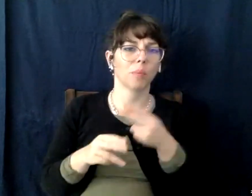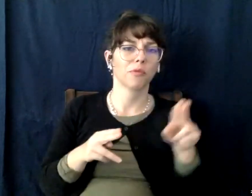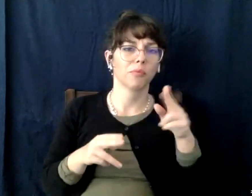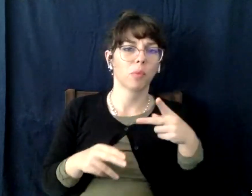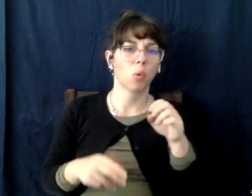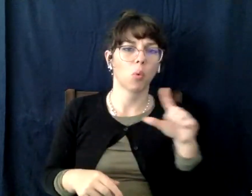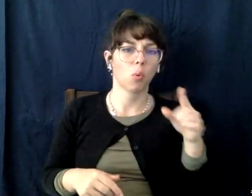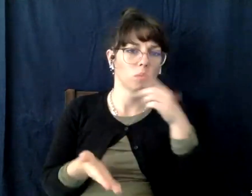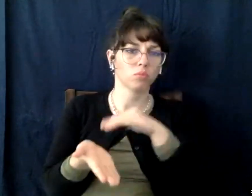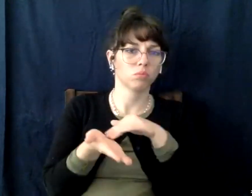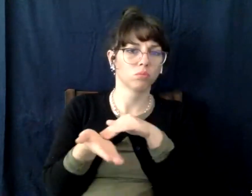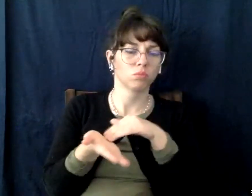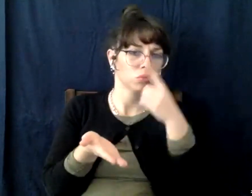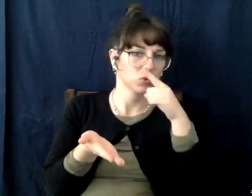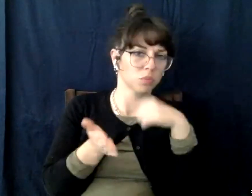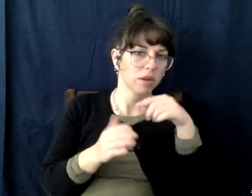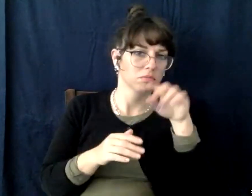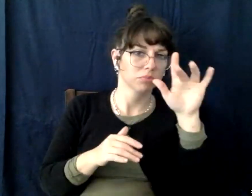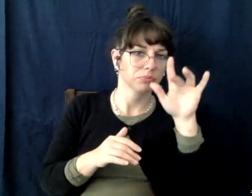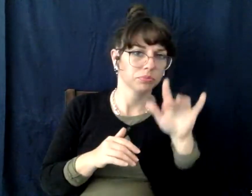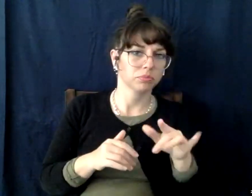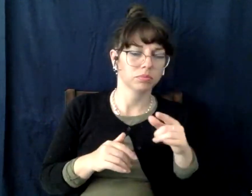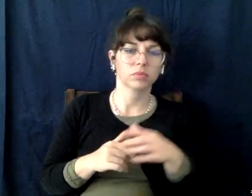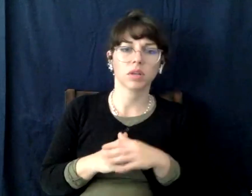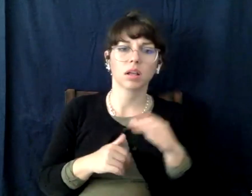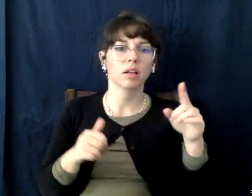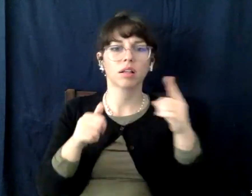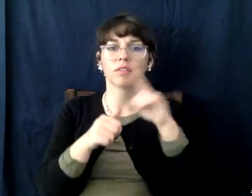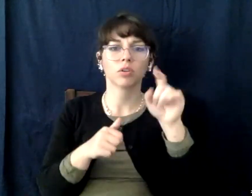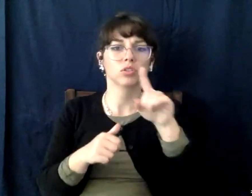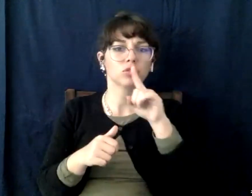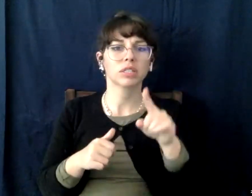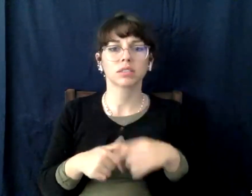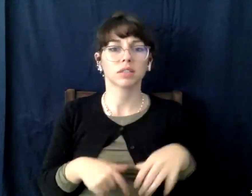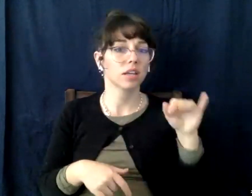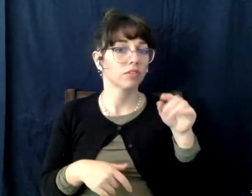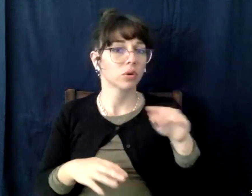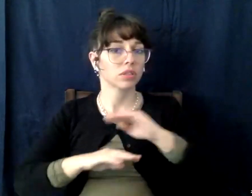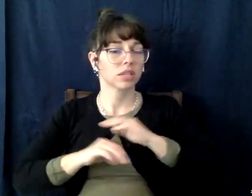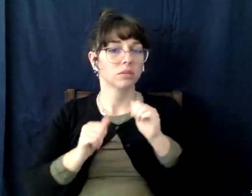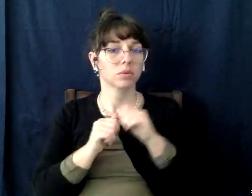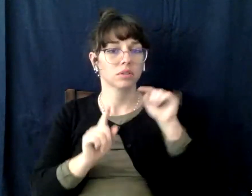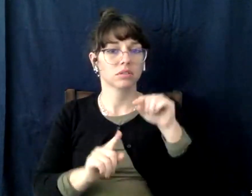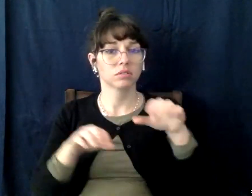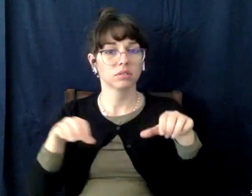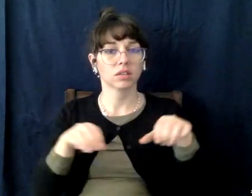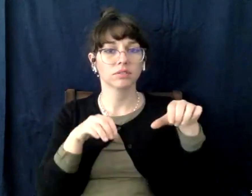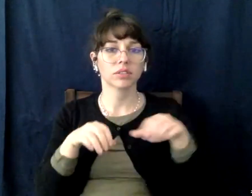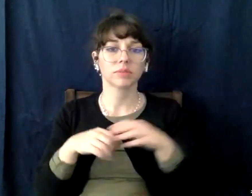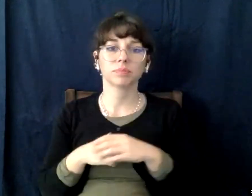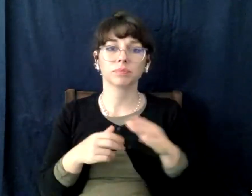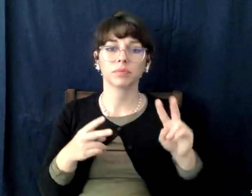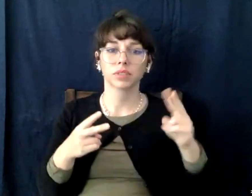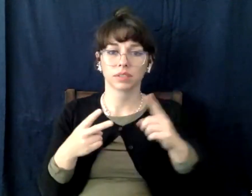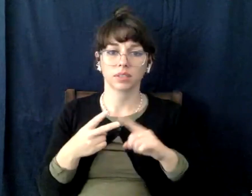fill it out and launch it right now. The first question is are you satisfied with this activity. The second question